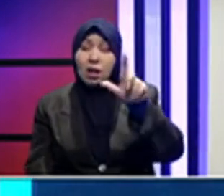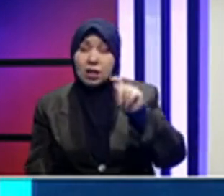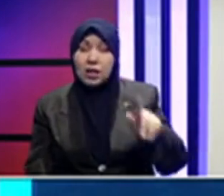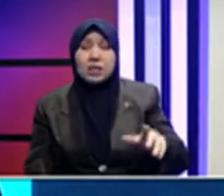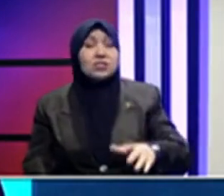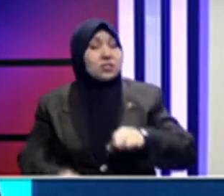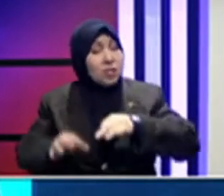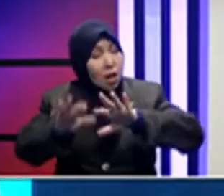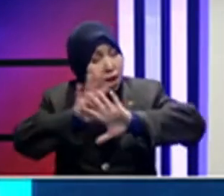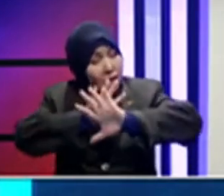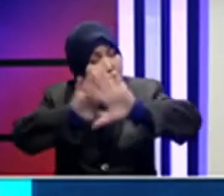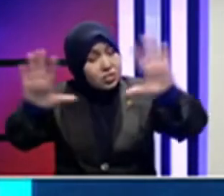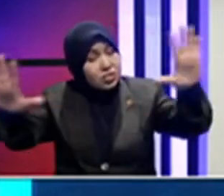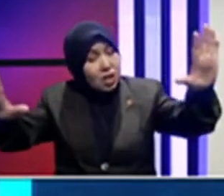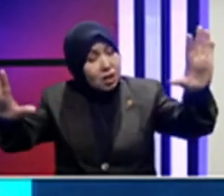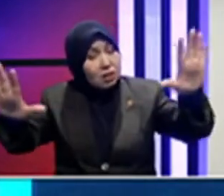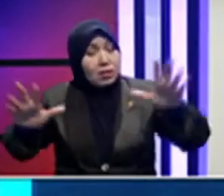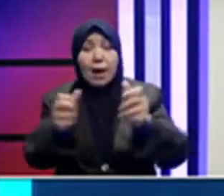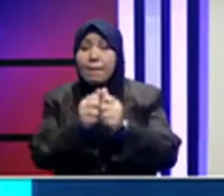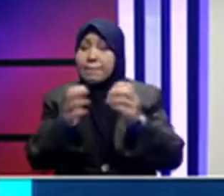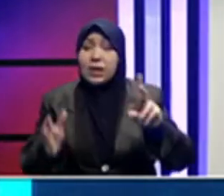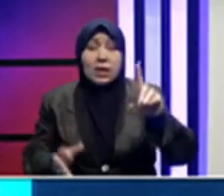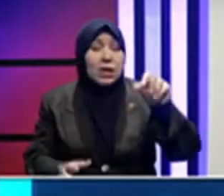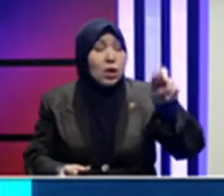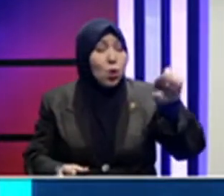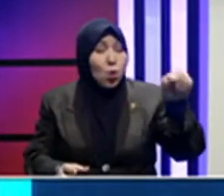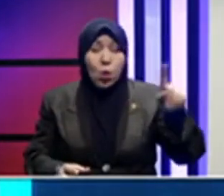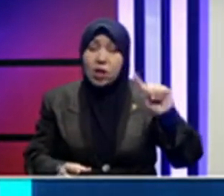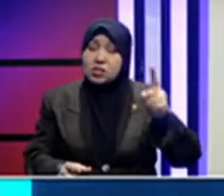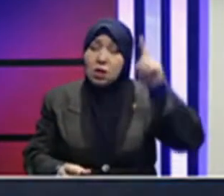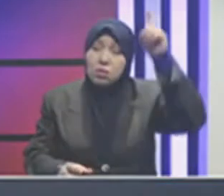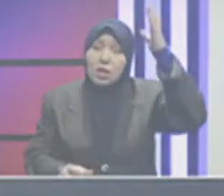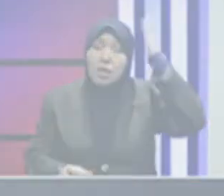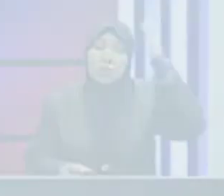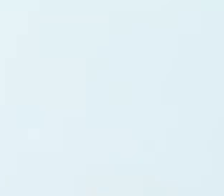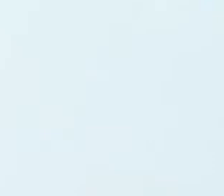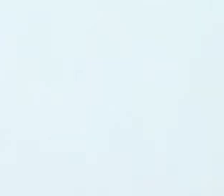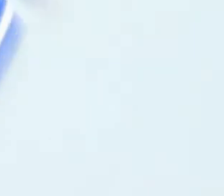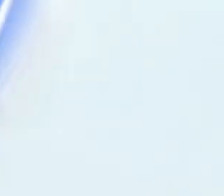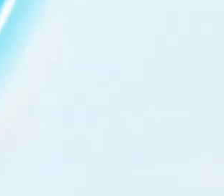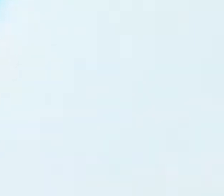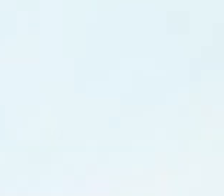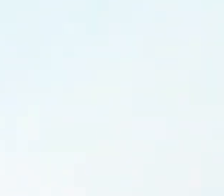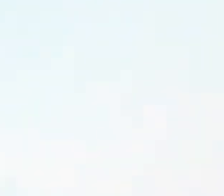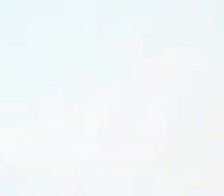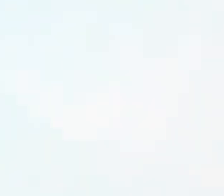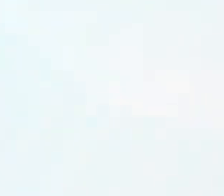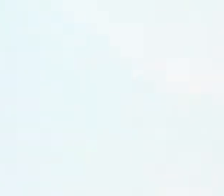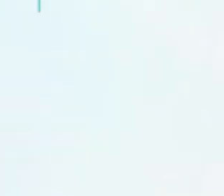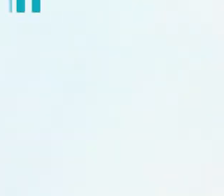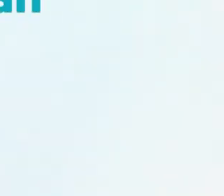Jelaskan baca kita tanpa the dengung wallahualam Selamat mencoba Insya Allah ya